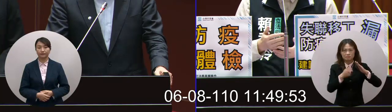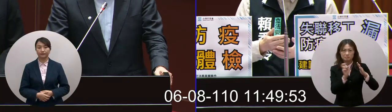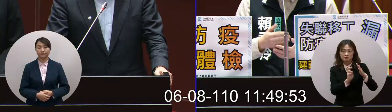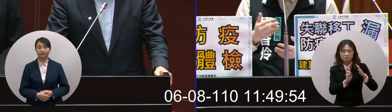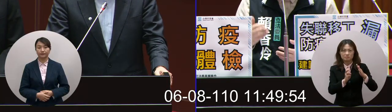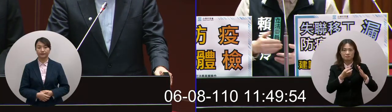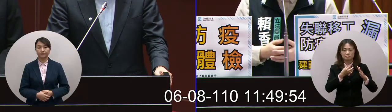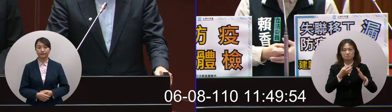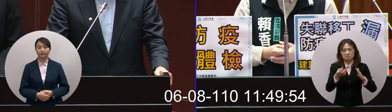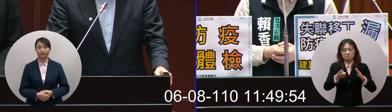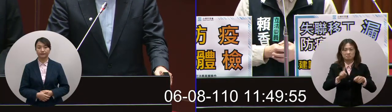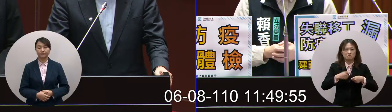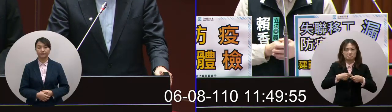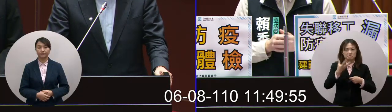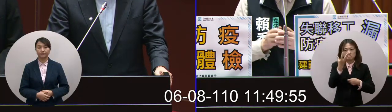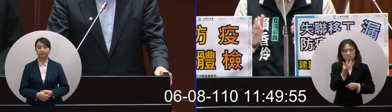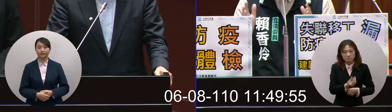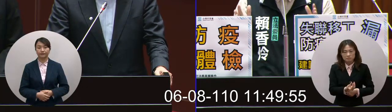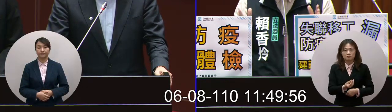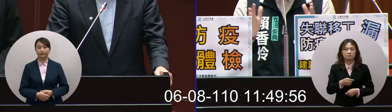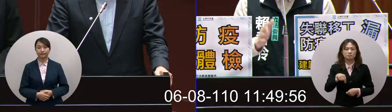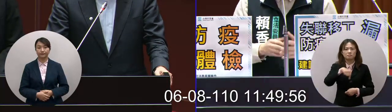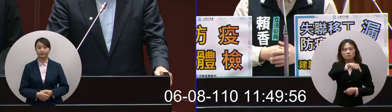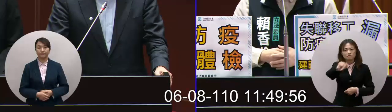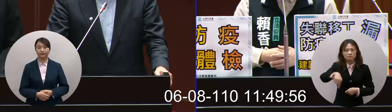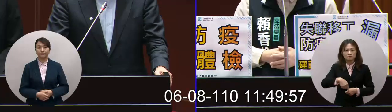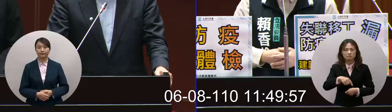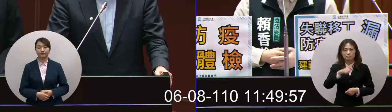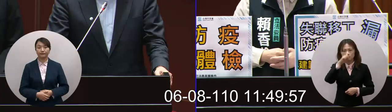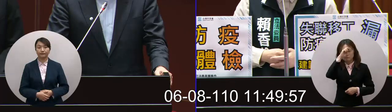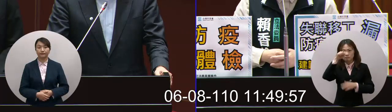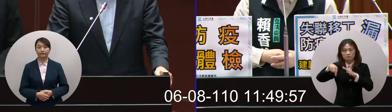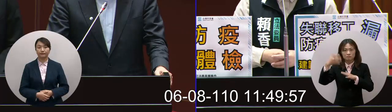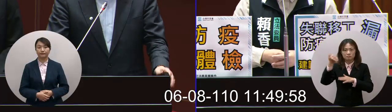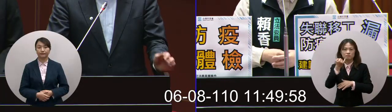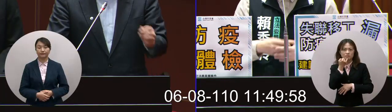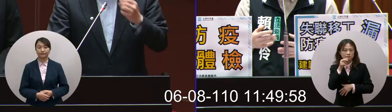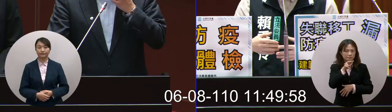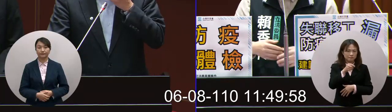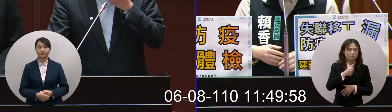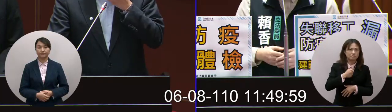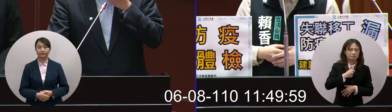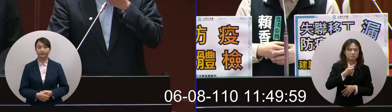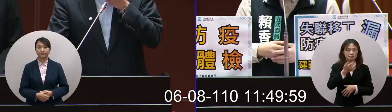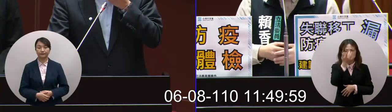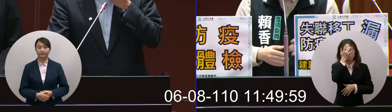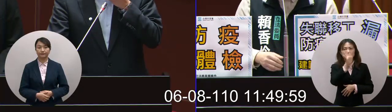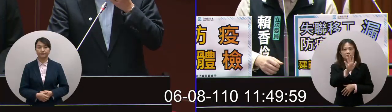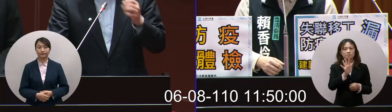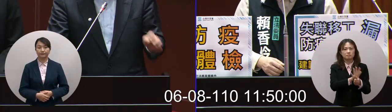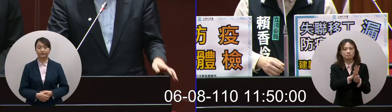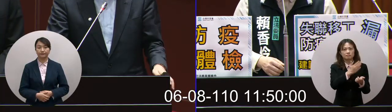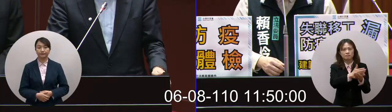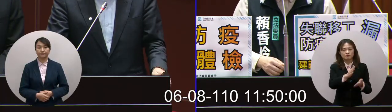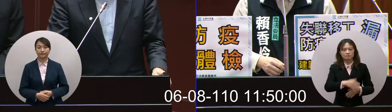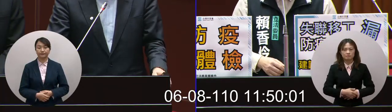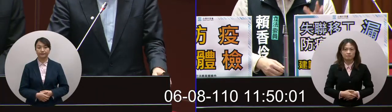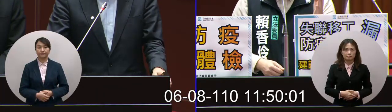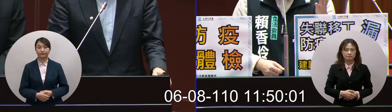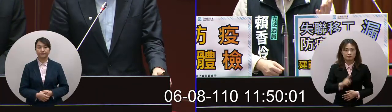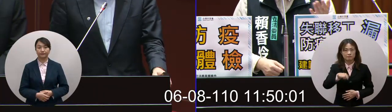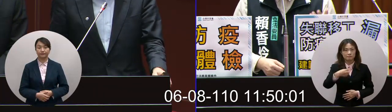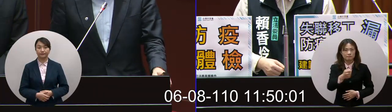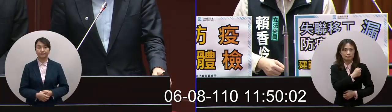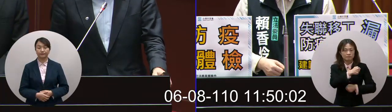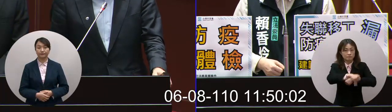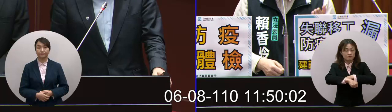的家庭哈，所以这些家庭都很希望院长能够看到他们的处境，尽快的处理。下一个比较是劳动部哈，